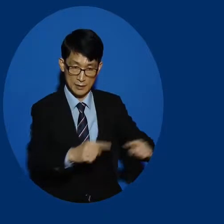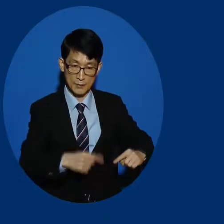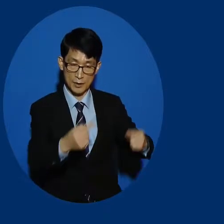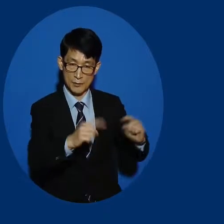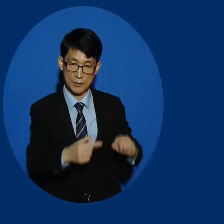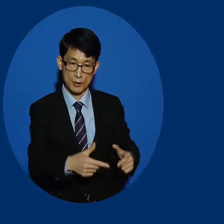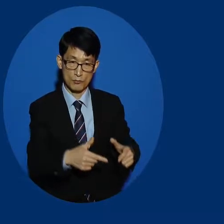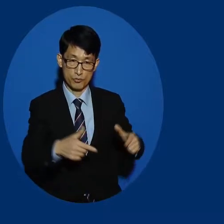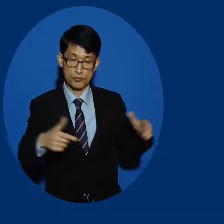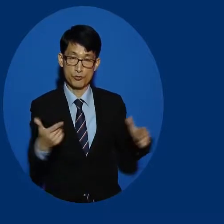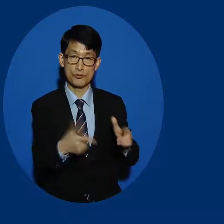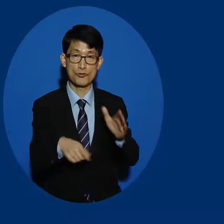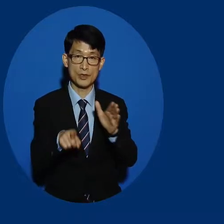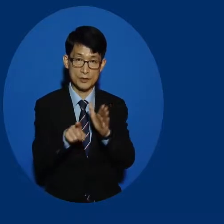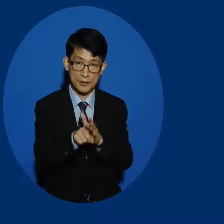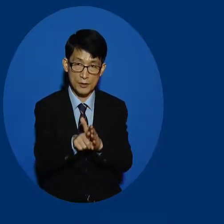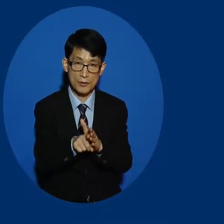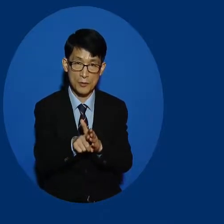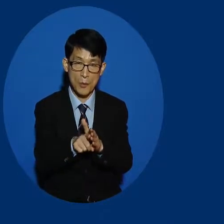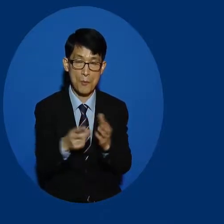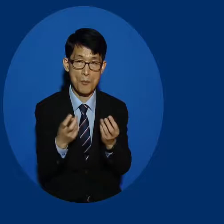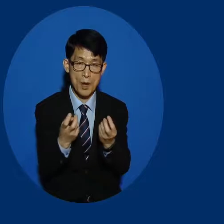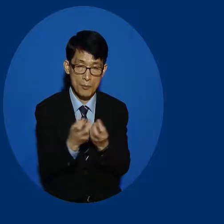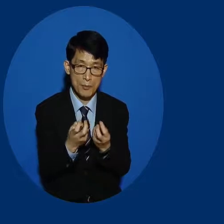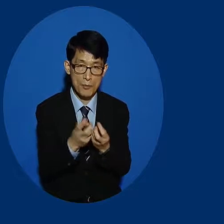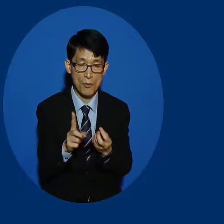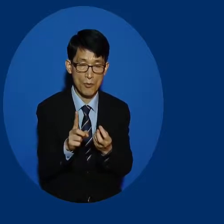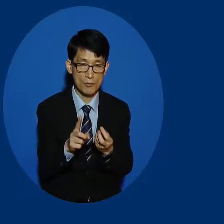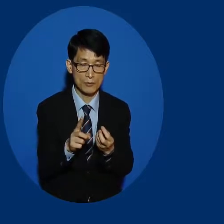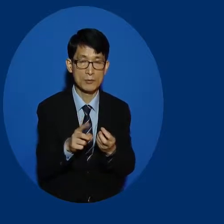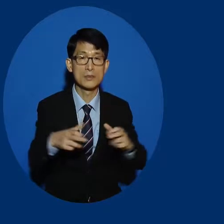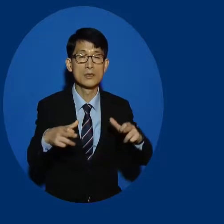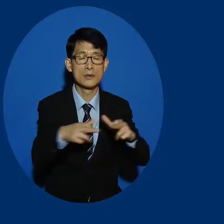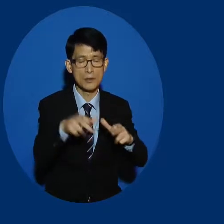높이기 위해서는 무엇보다도 기본적으로 장애인